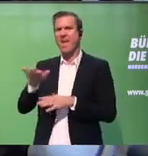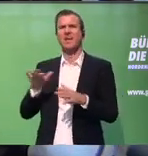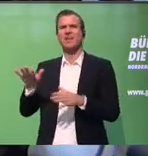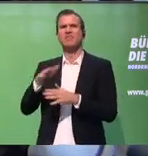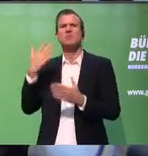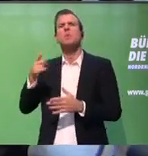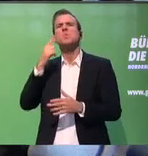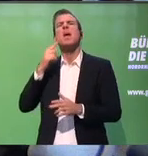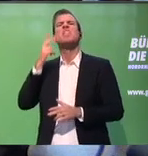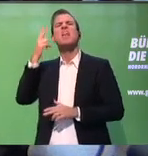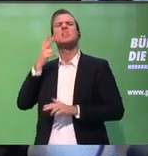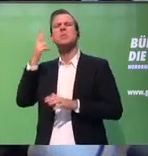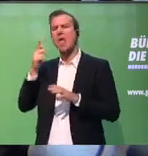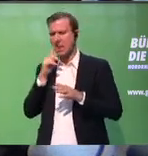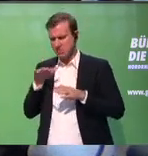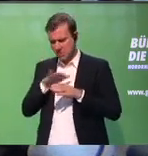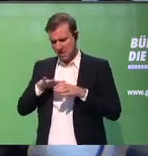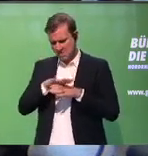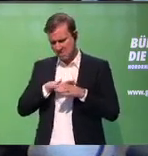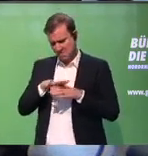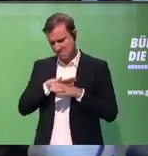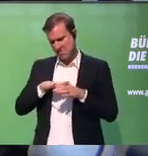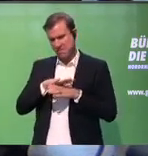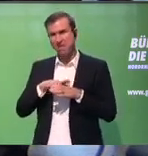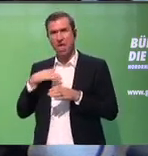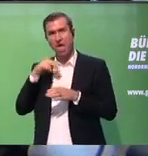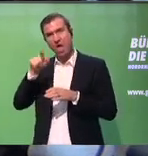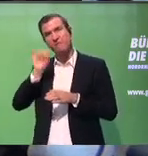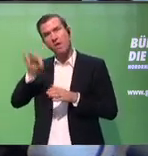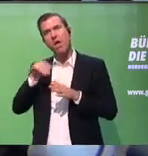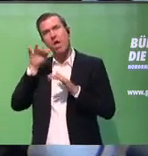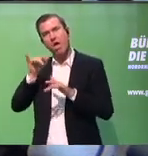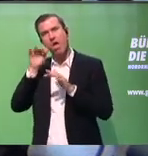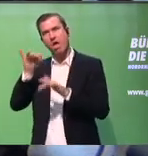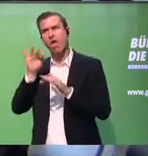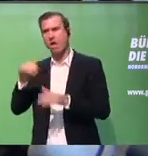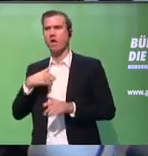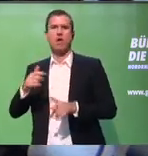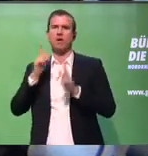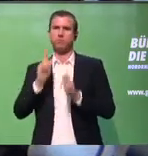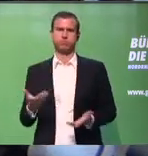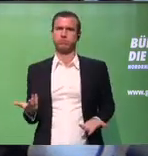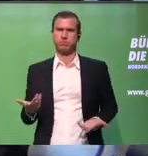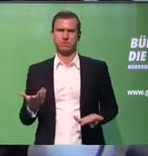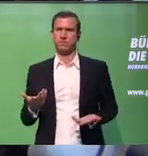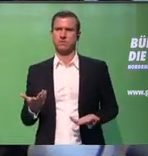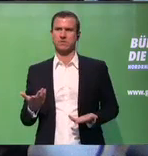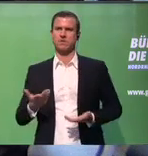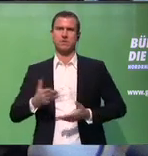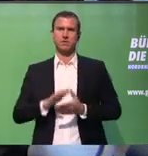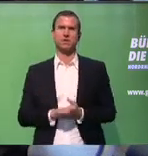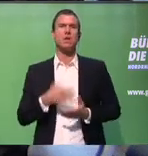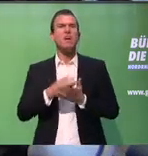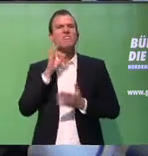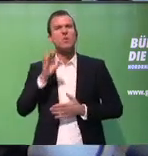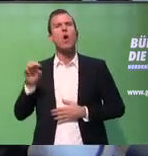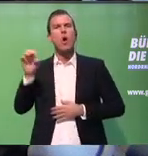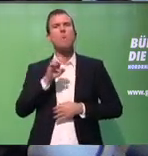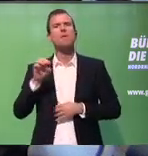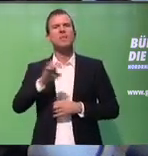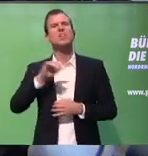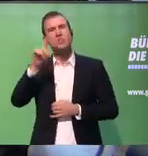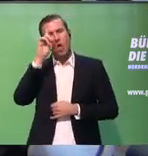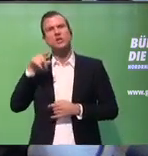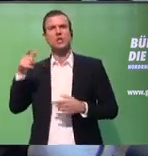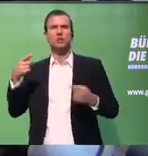bis zum nationalen Tellerrand denken können. Es geht also darum, diese Europawahlen zu nutzen, für ein europäisches Deutschland zu